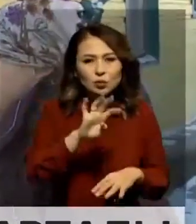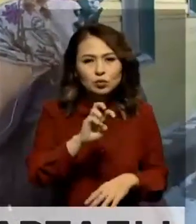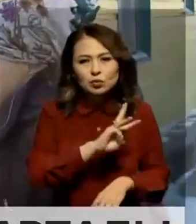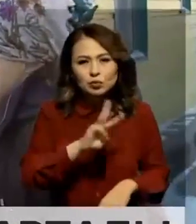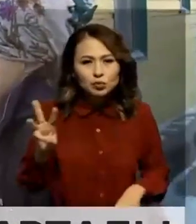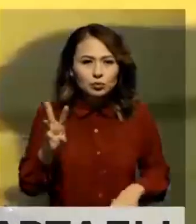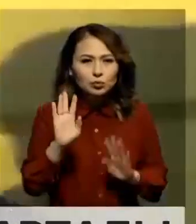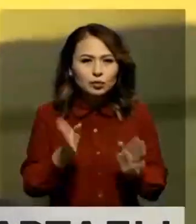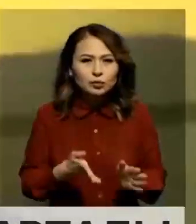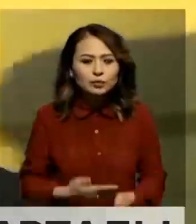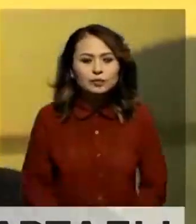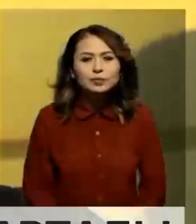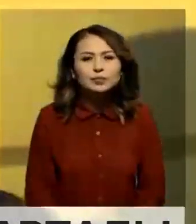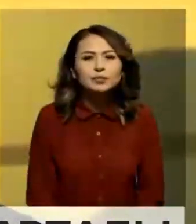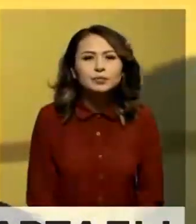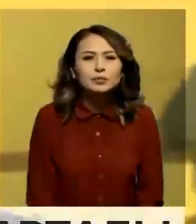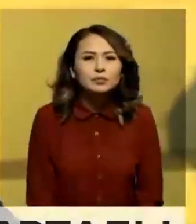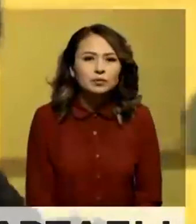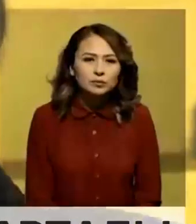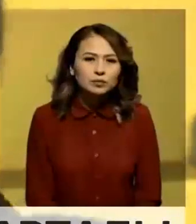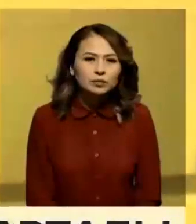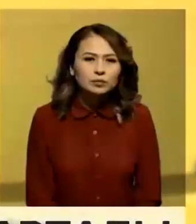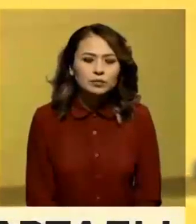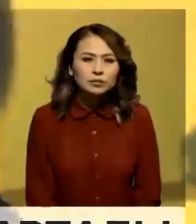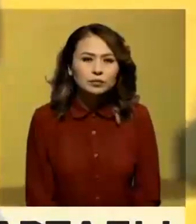миллион теңгеге артпақ. Ахмарал Есімханович, Слав